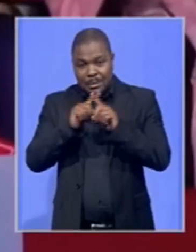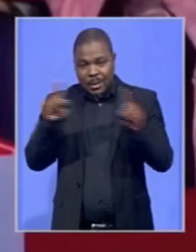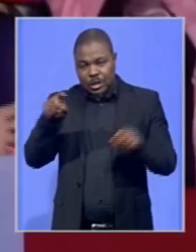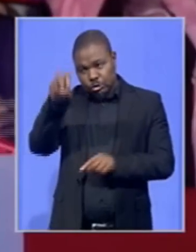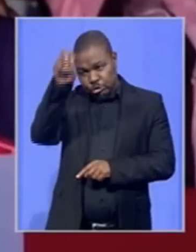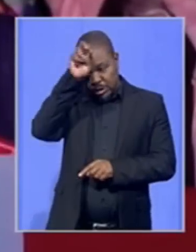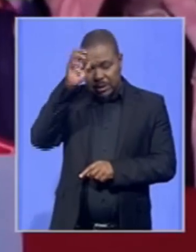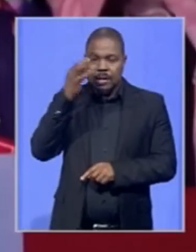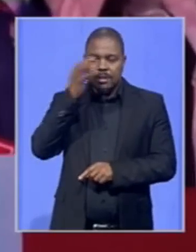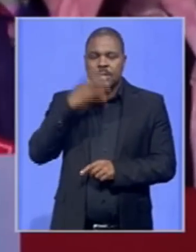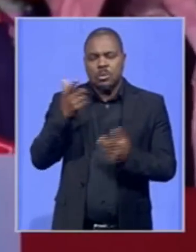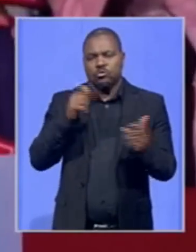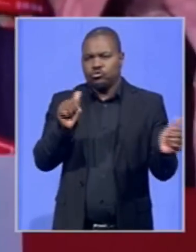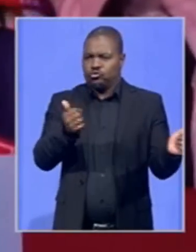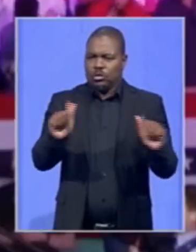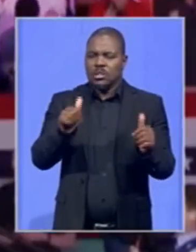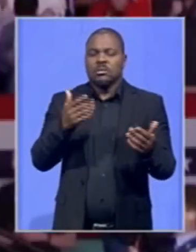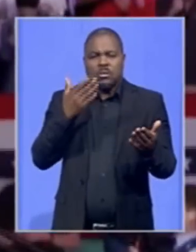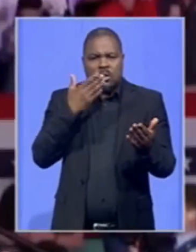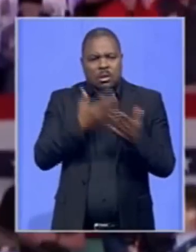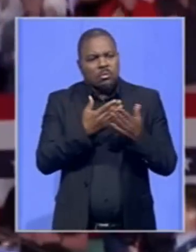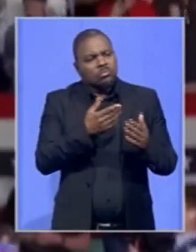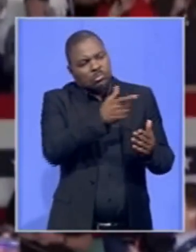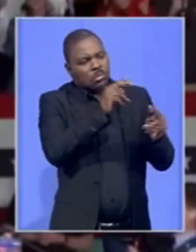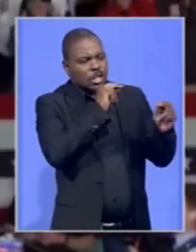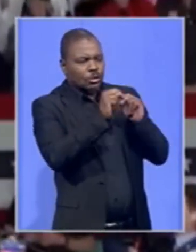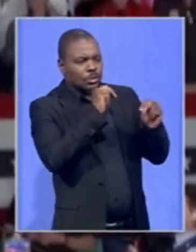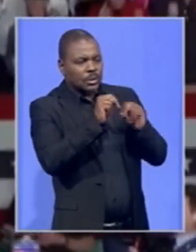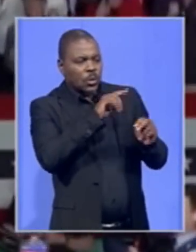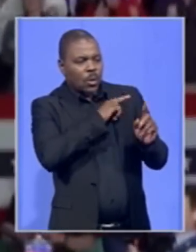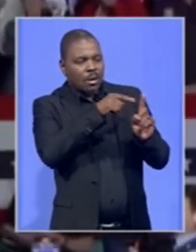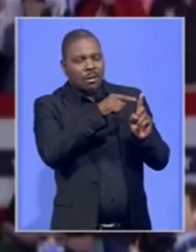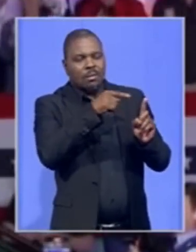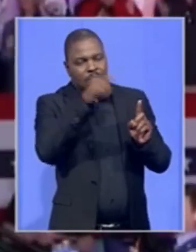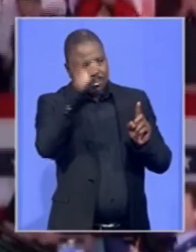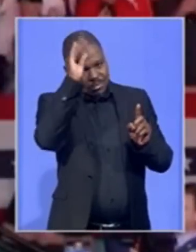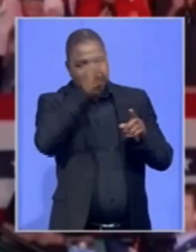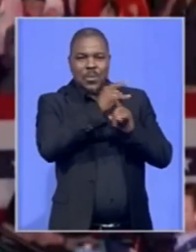re ikemišeditše go swara dipoledišano morago ga gore Trump a thope dikgetho.